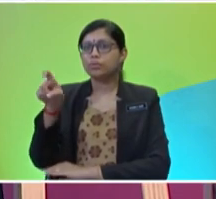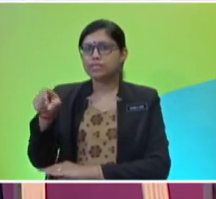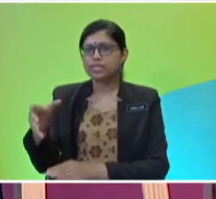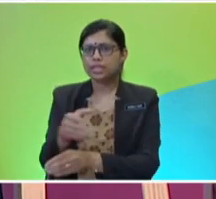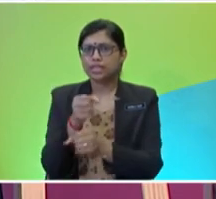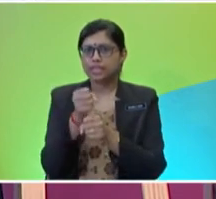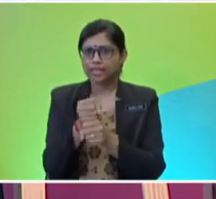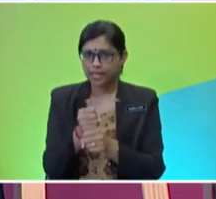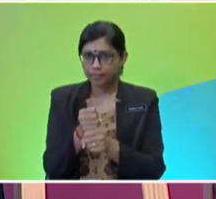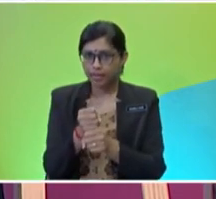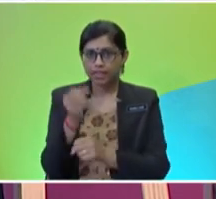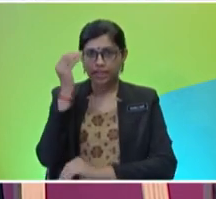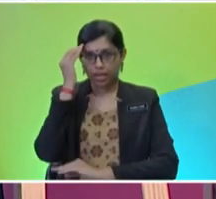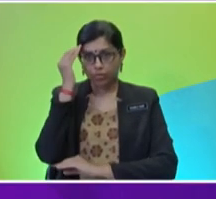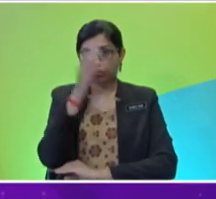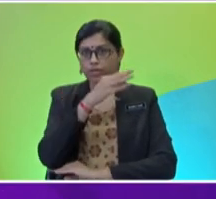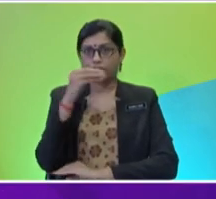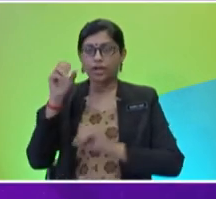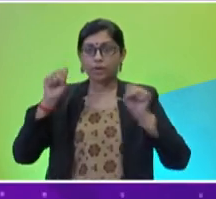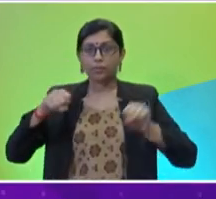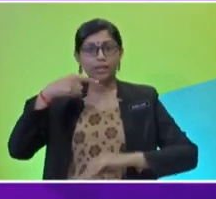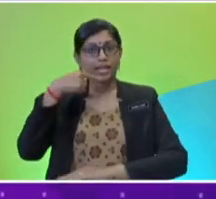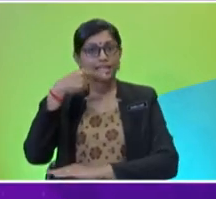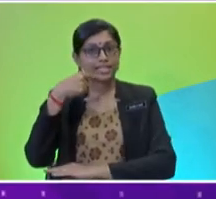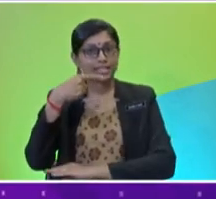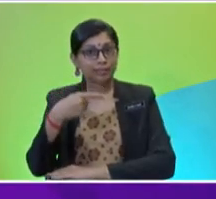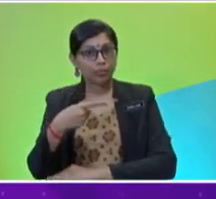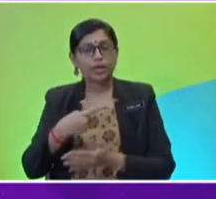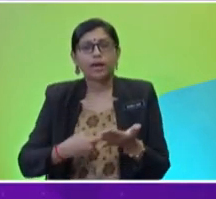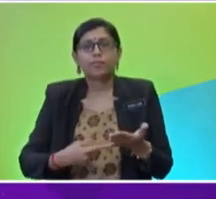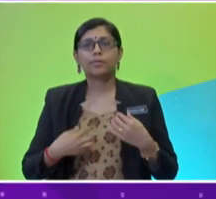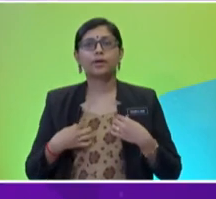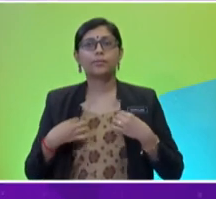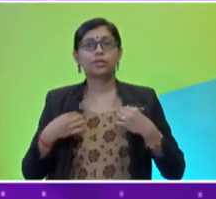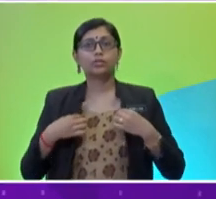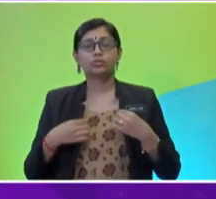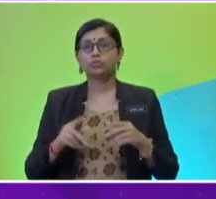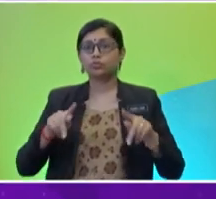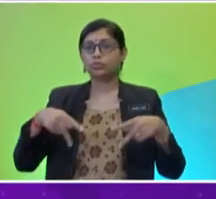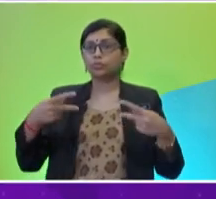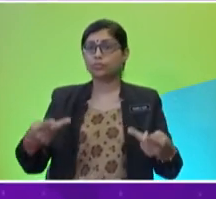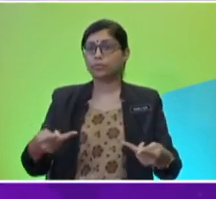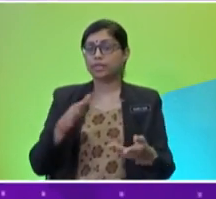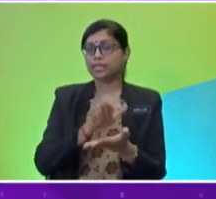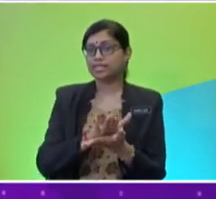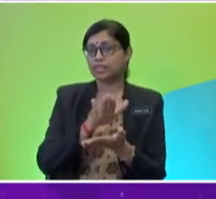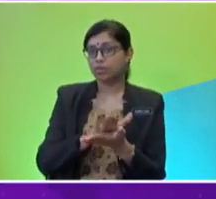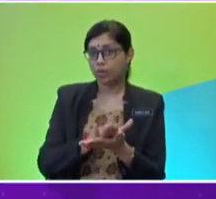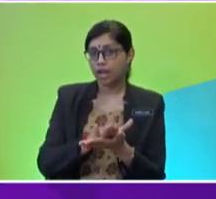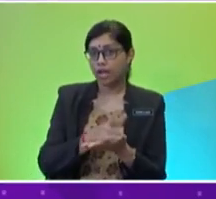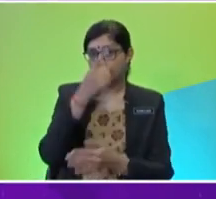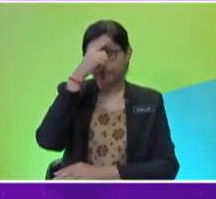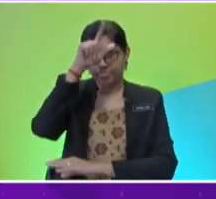dan boleh menyebut jenis pakaian seragam ke sekolah. Jenis pakaian ni untuk perempuan, untuk lelaki